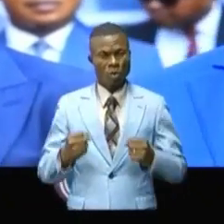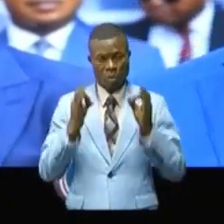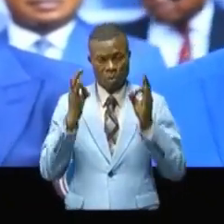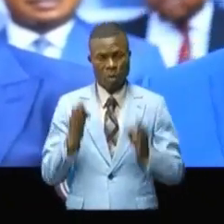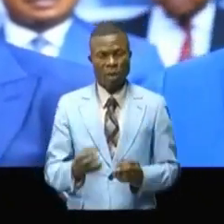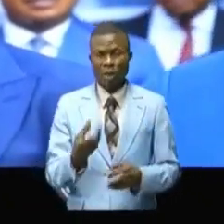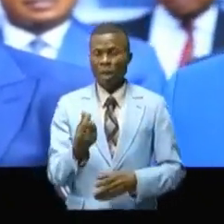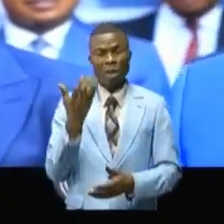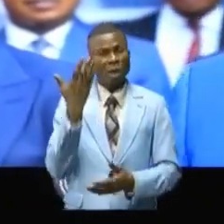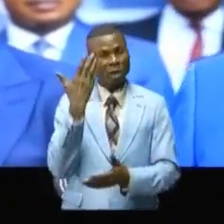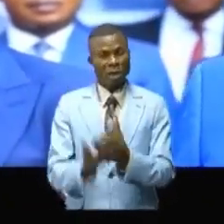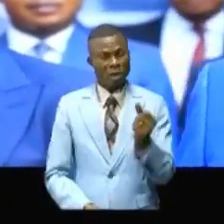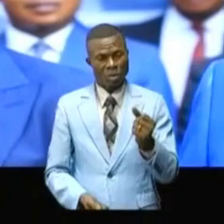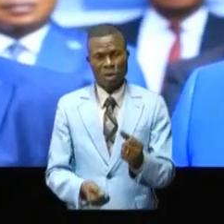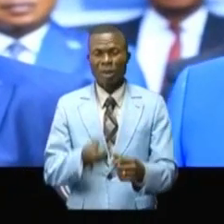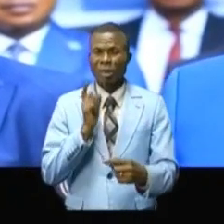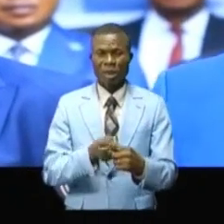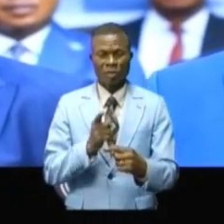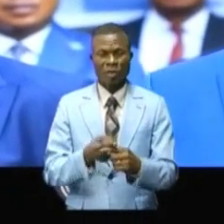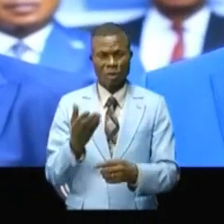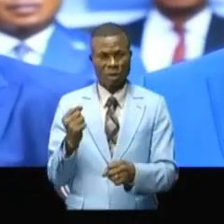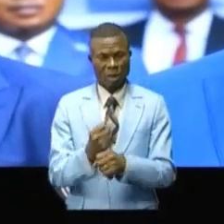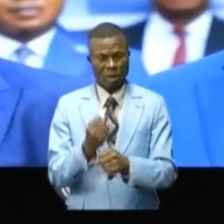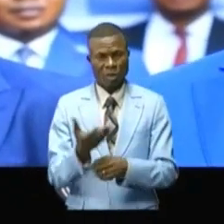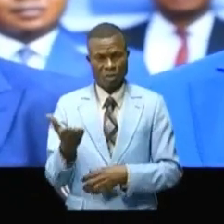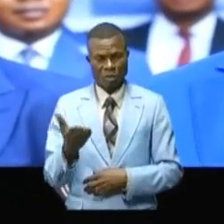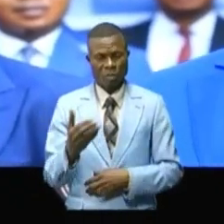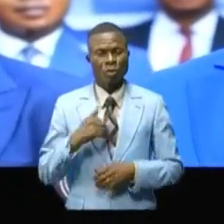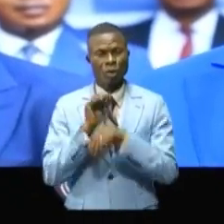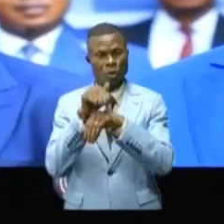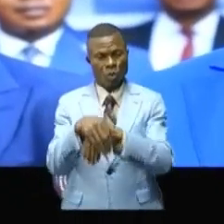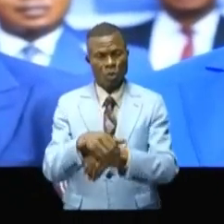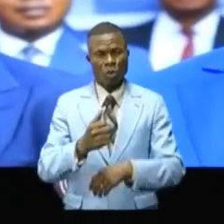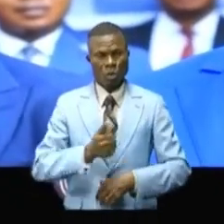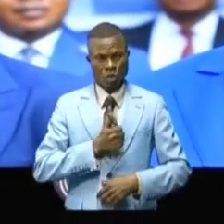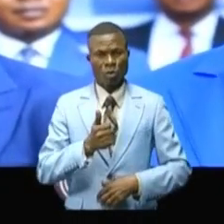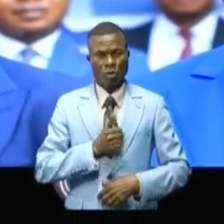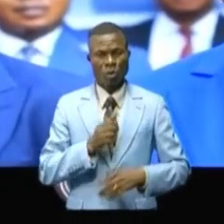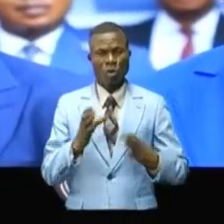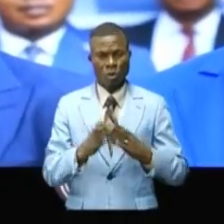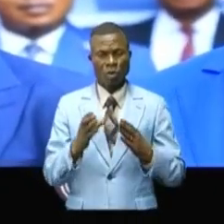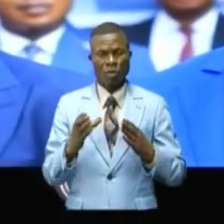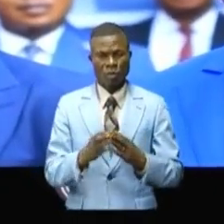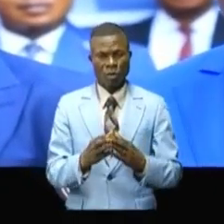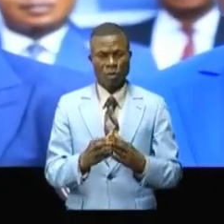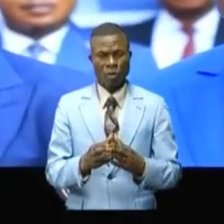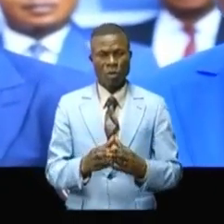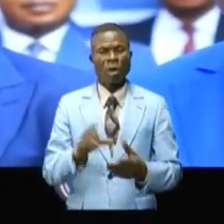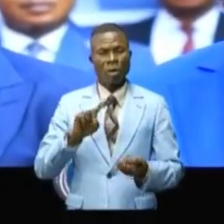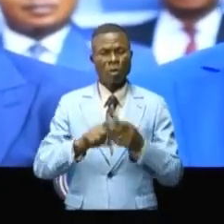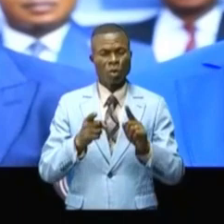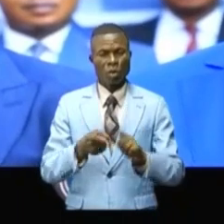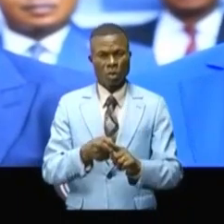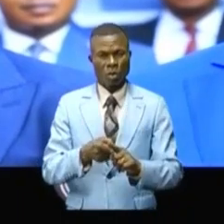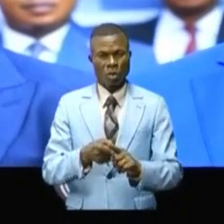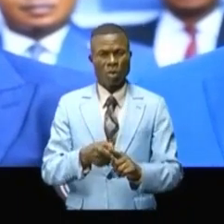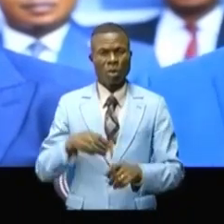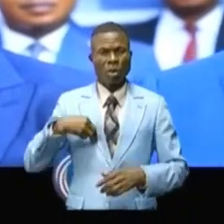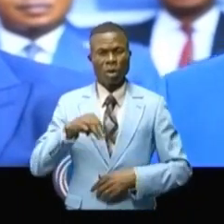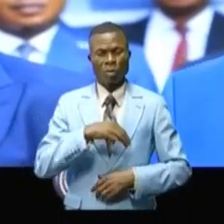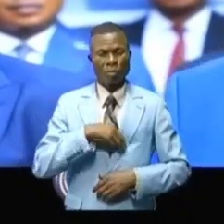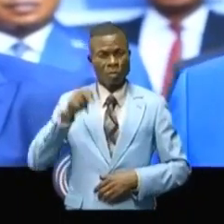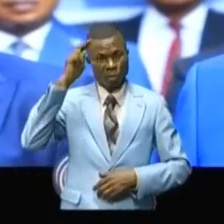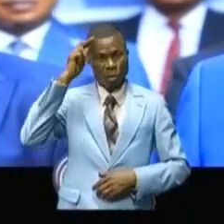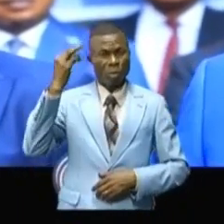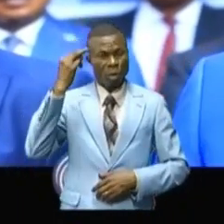pas de moyens, c'est tout compliqué. Nous allons nous y mettre avec mon collègue membre du gouvernement, ministre d'État